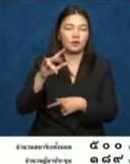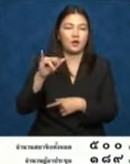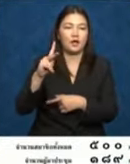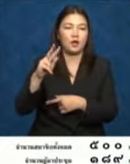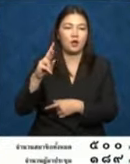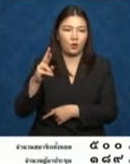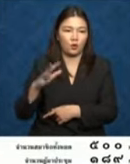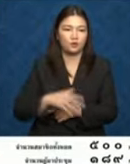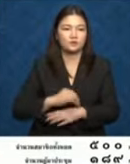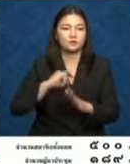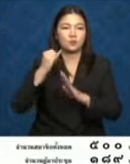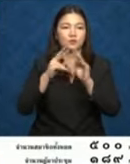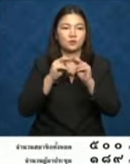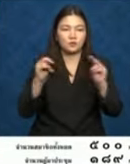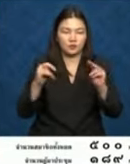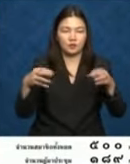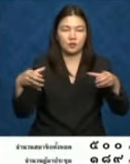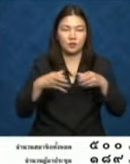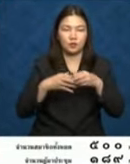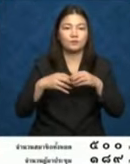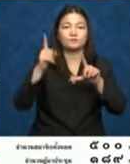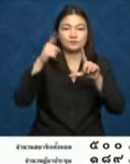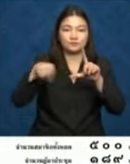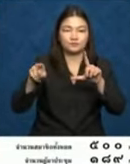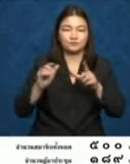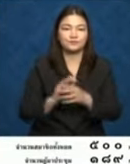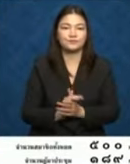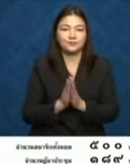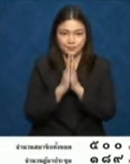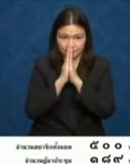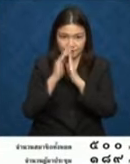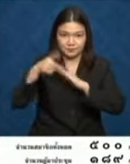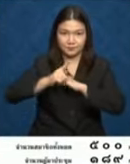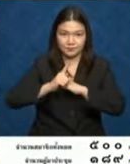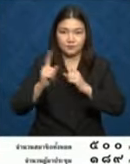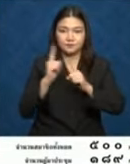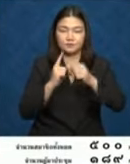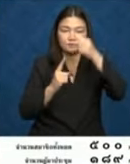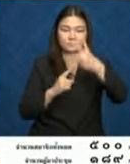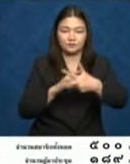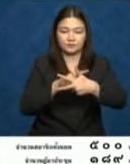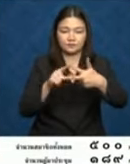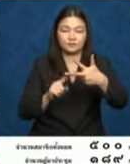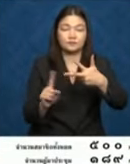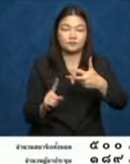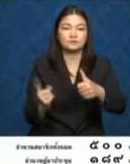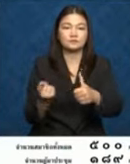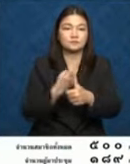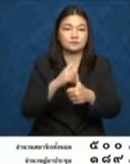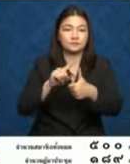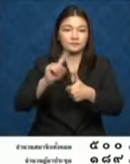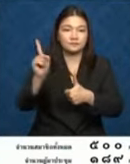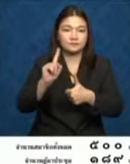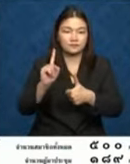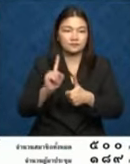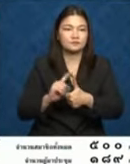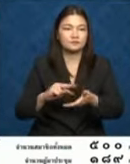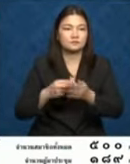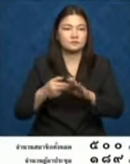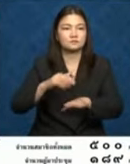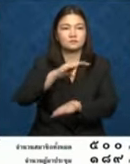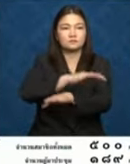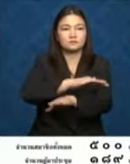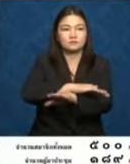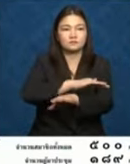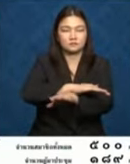เภอบางใหญ่จังหวัดนนทบุรีพรรคก้าวไกลครับวันนี้ขอหารือประธานสภาทั้งหมด3เรื่องนะครับเรื่องที่1นะครับพื้นที่4แยกบริเวณตลาดชุมพล